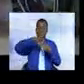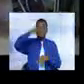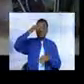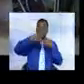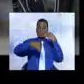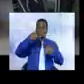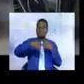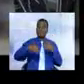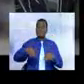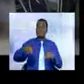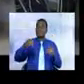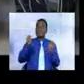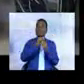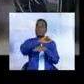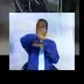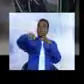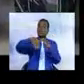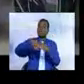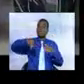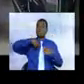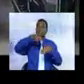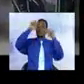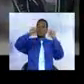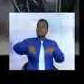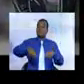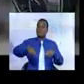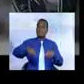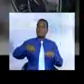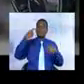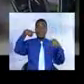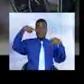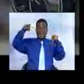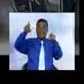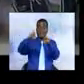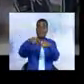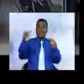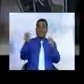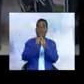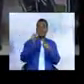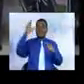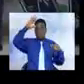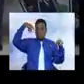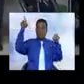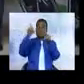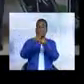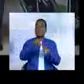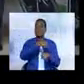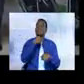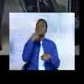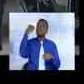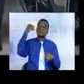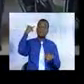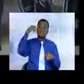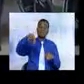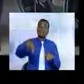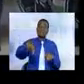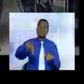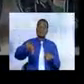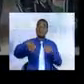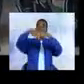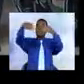tous, que nous avons pu nous entendre avec nos frères. Et je vous signalerai que la